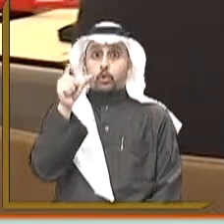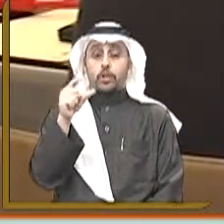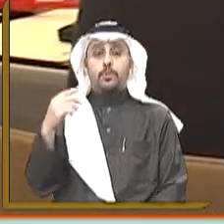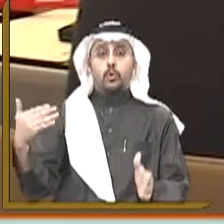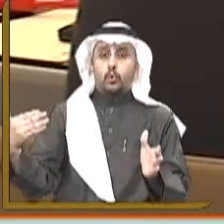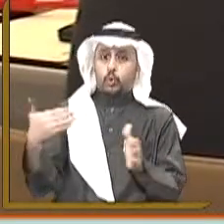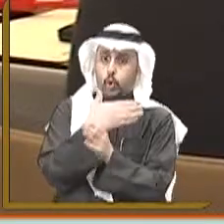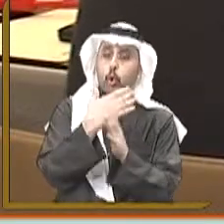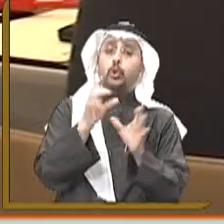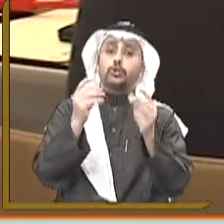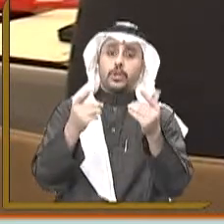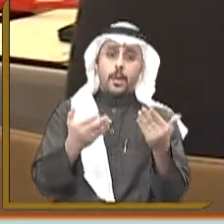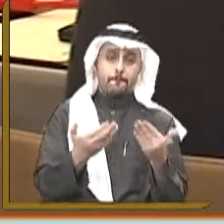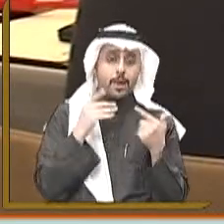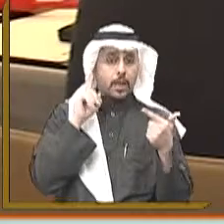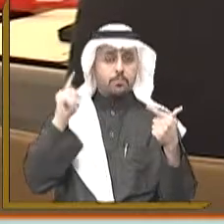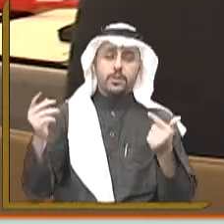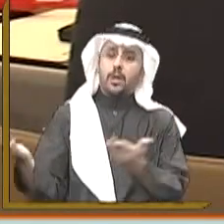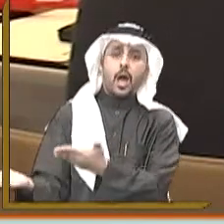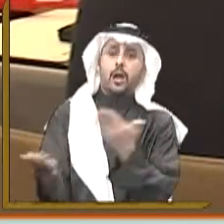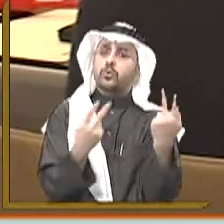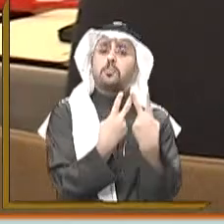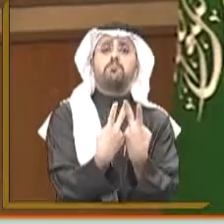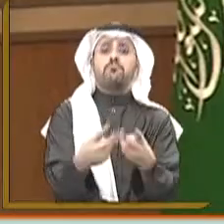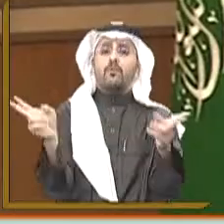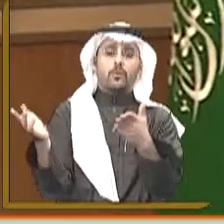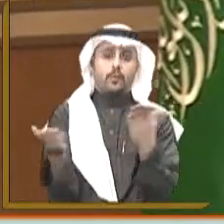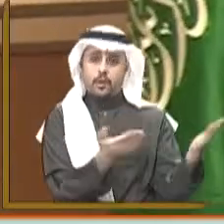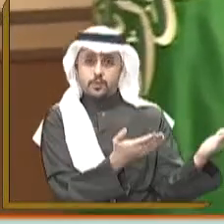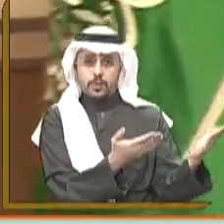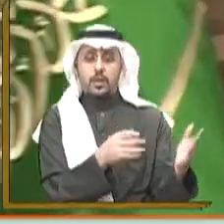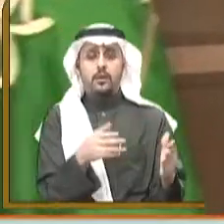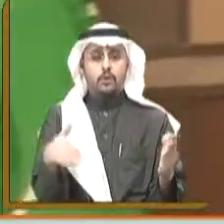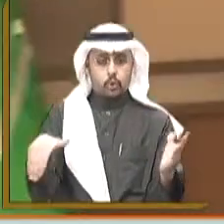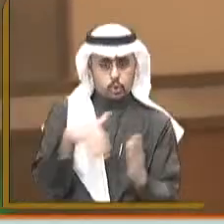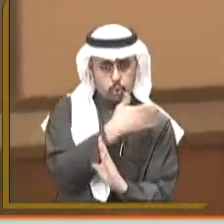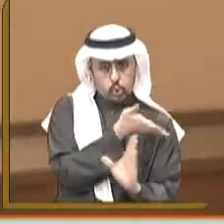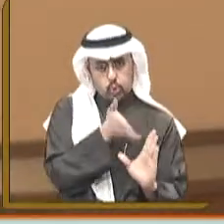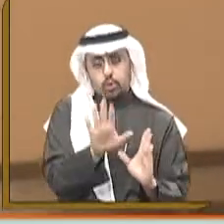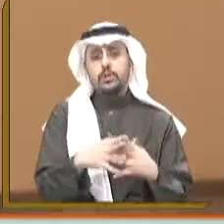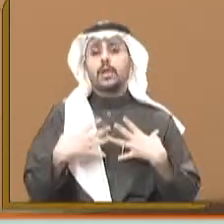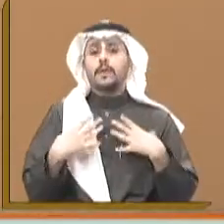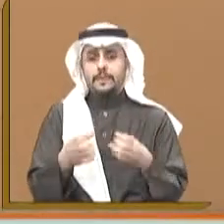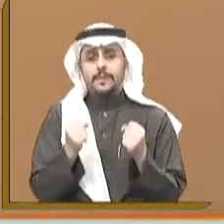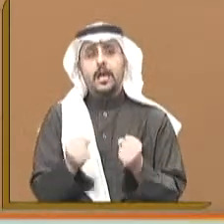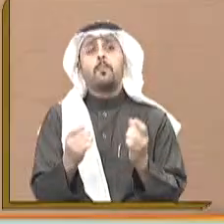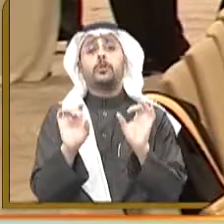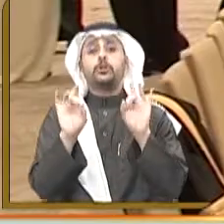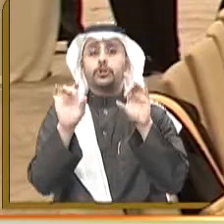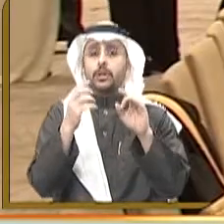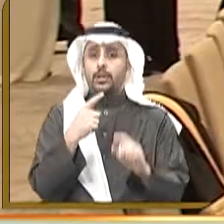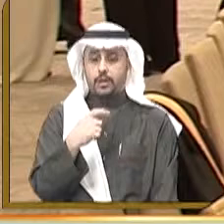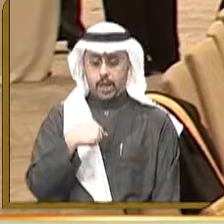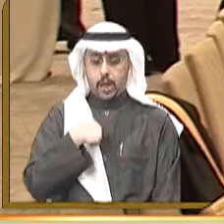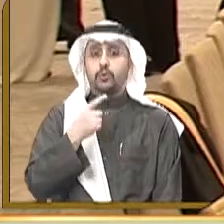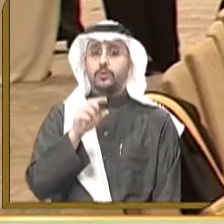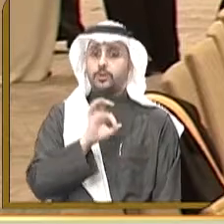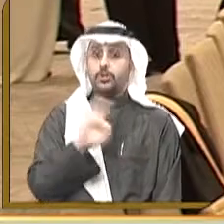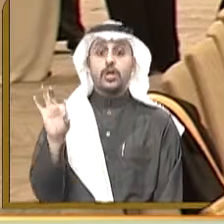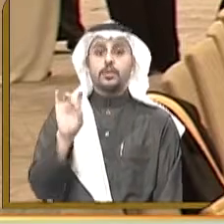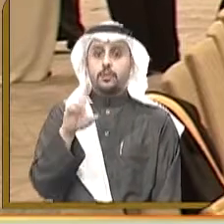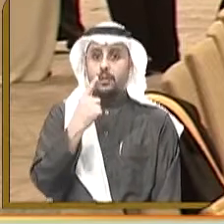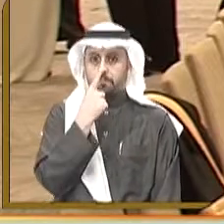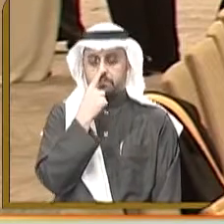زيارة الحرمين الشريفين وتأدية مناسكهم بطمأنينة ويسر. هذه الزيارة